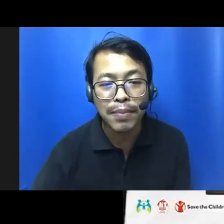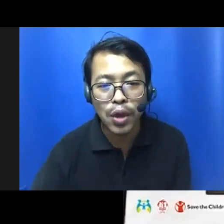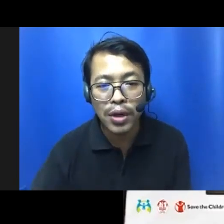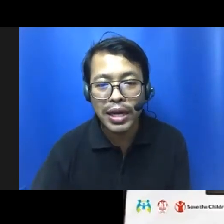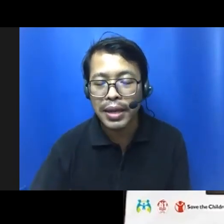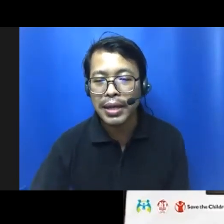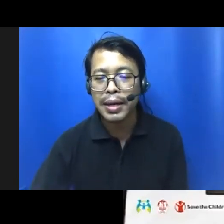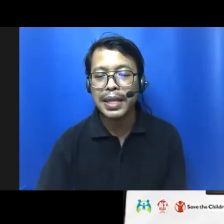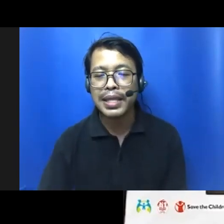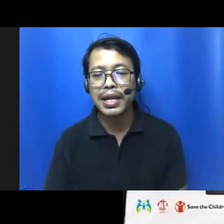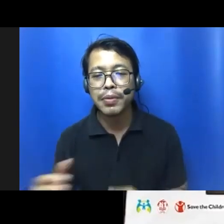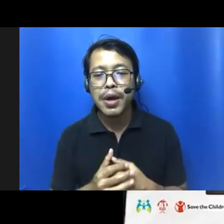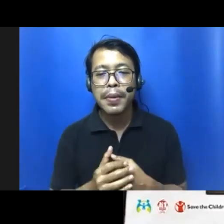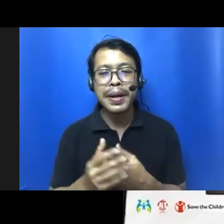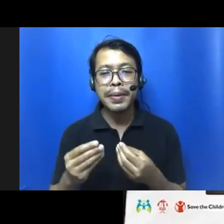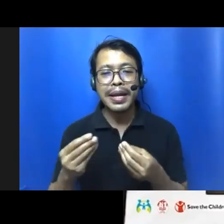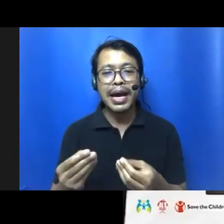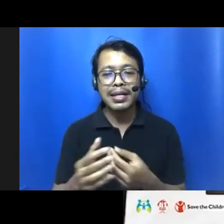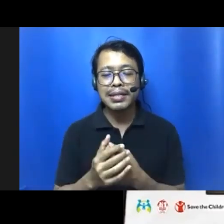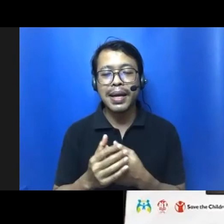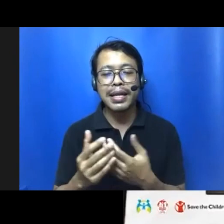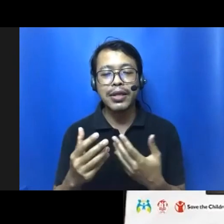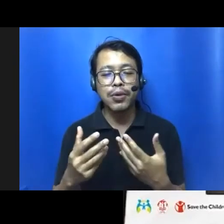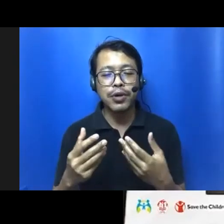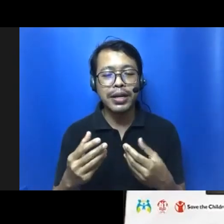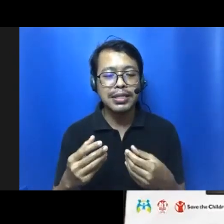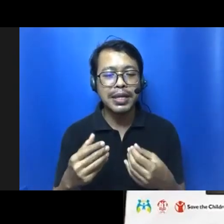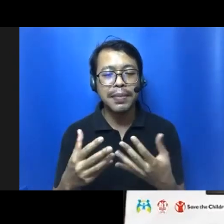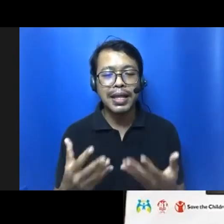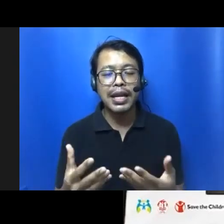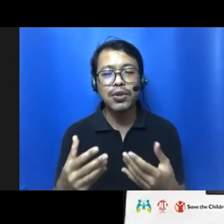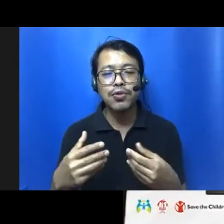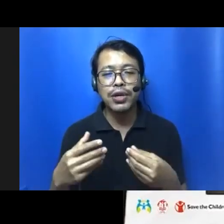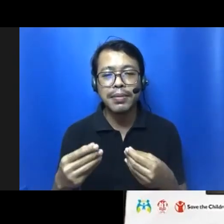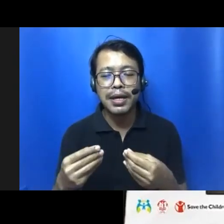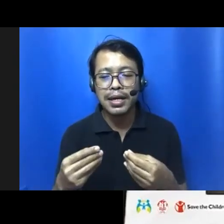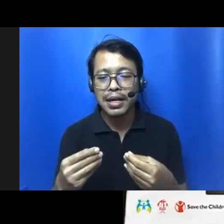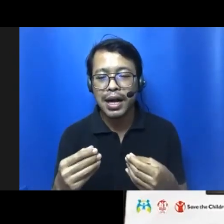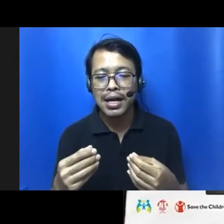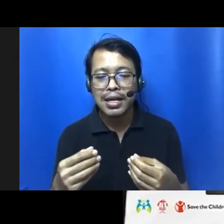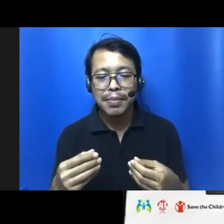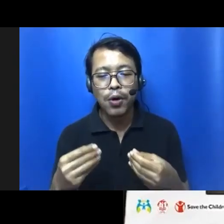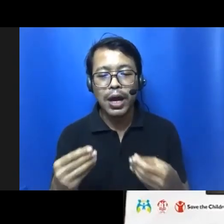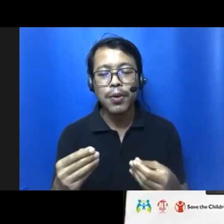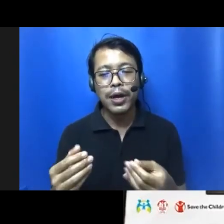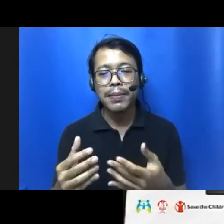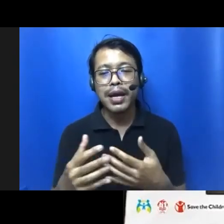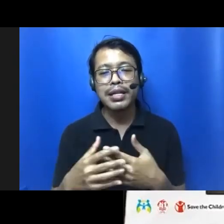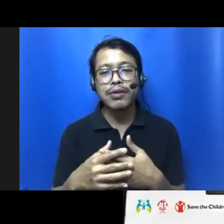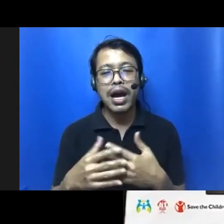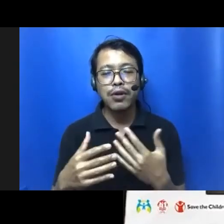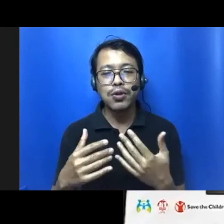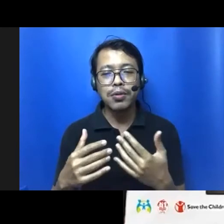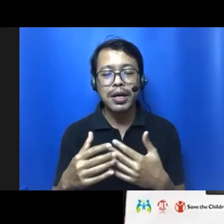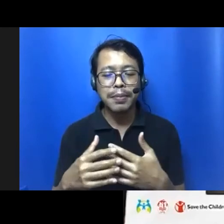Bapak Samto dari Kementerian memberikan kesempatan atau mungkin seperti pelatihan atau mungkin program-program